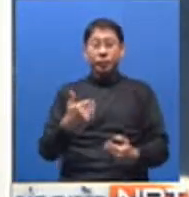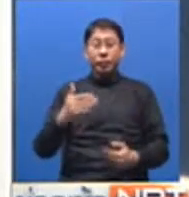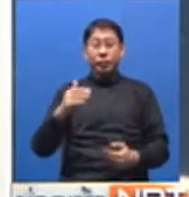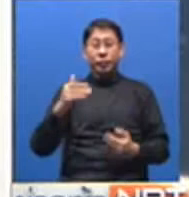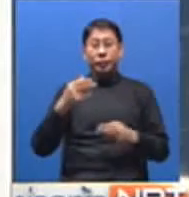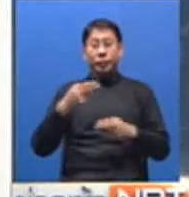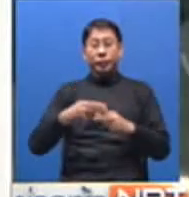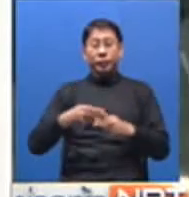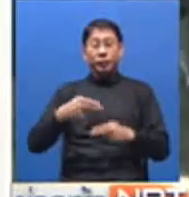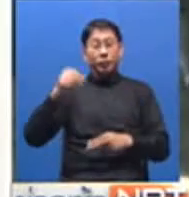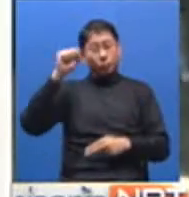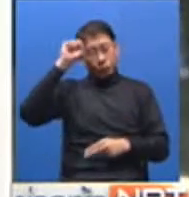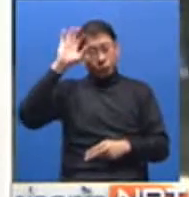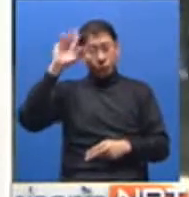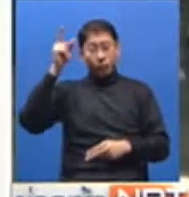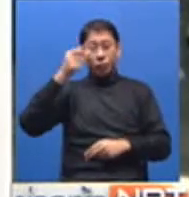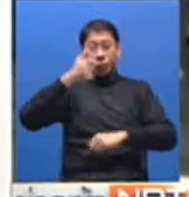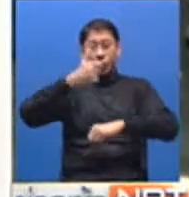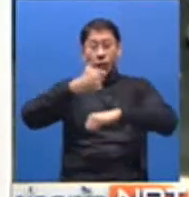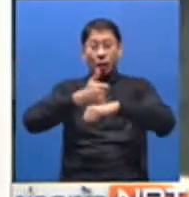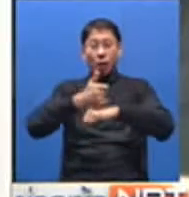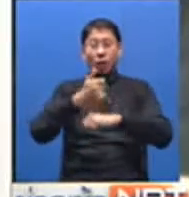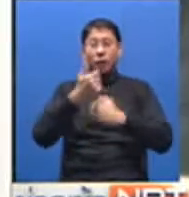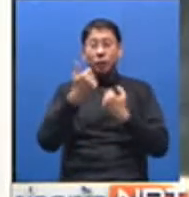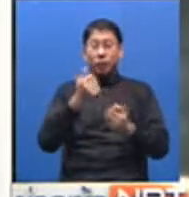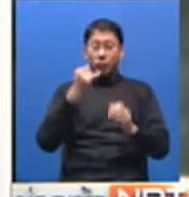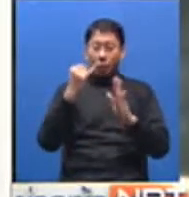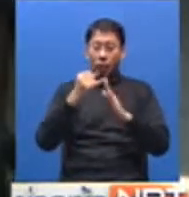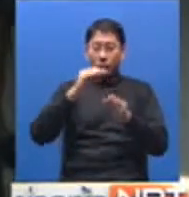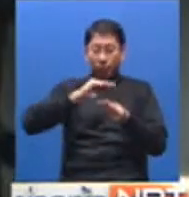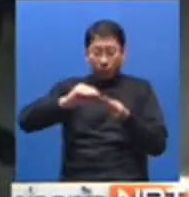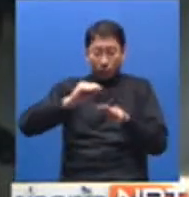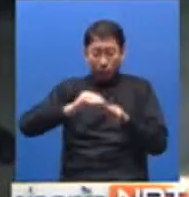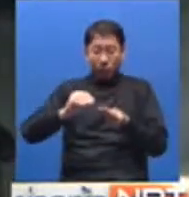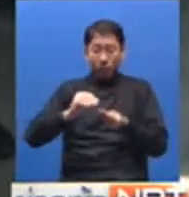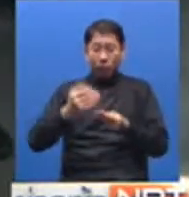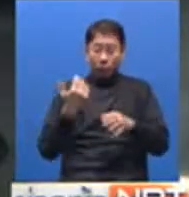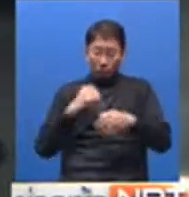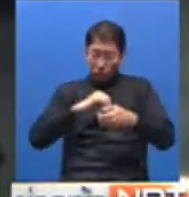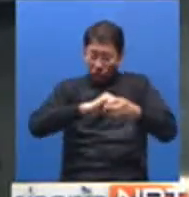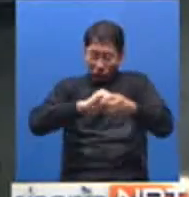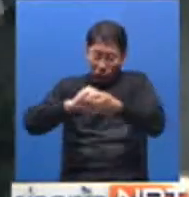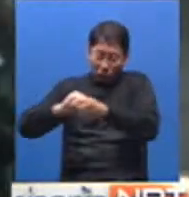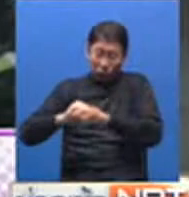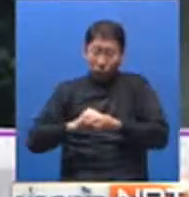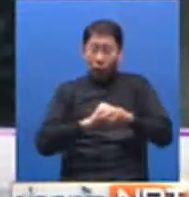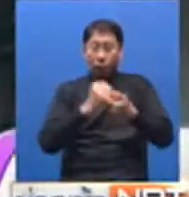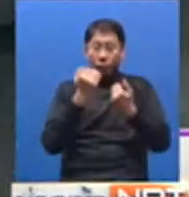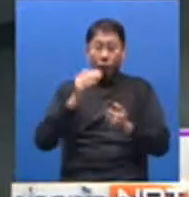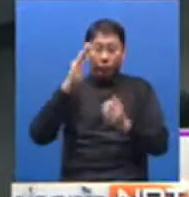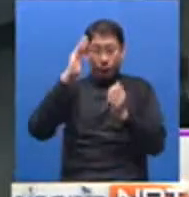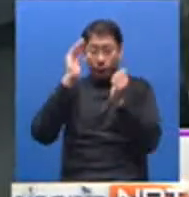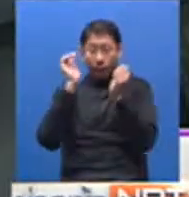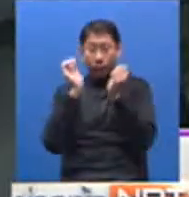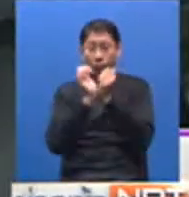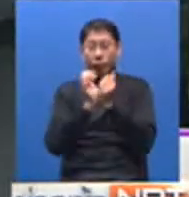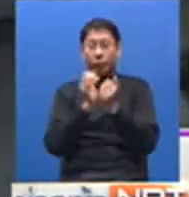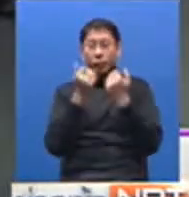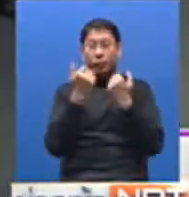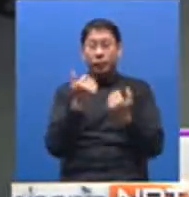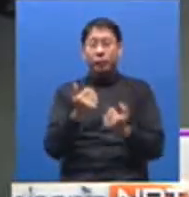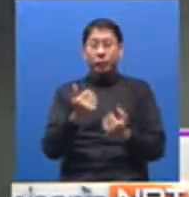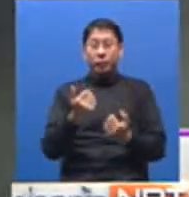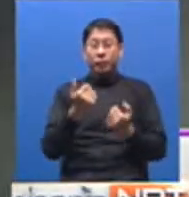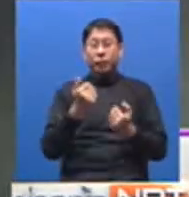เอกสุรินทร์เจริญชีพหัวหน้าชุดปราบปรามกอรมน.จังหวัดฉะเชิงเทราได้มีการส่วนที่กำลังหน้าร่วมกับพันตำรวจโทประทีปชูศรี